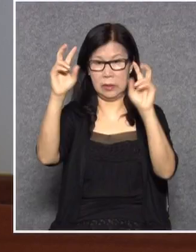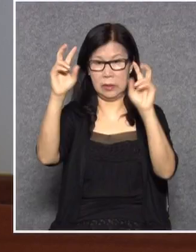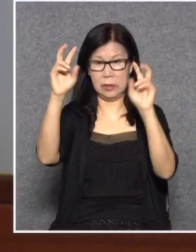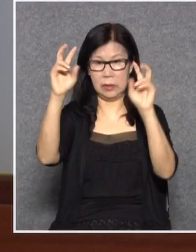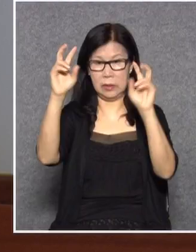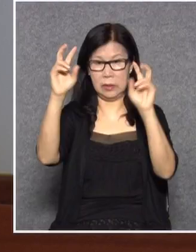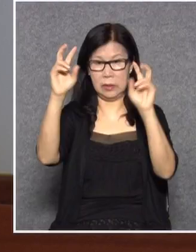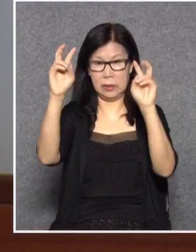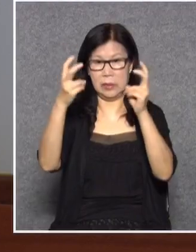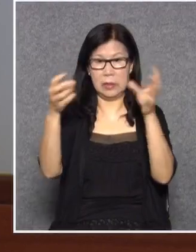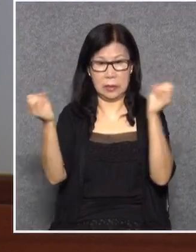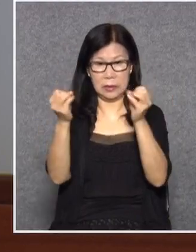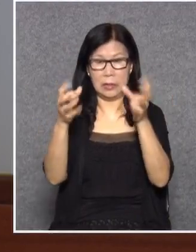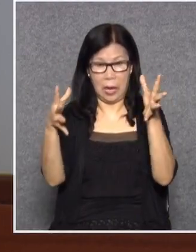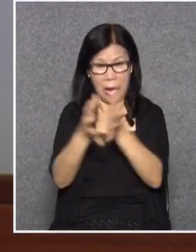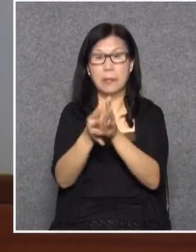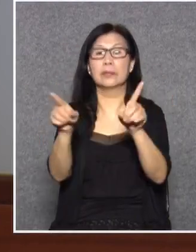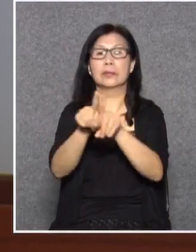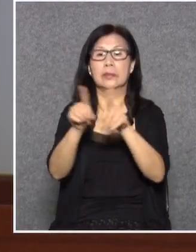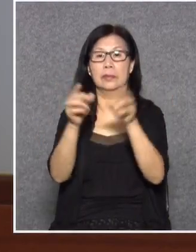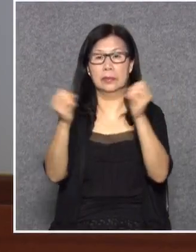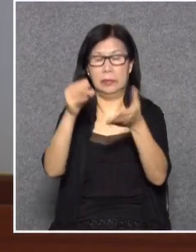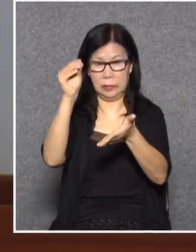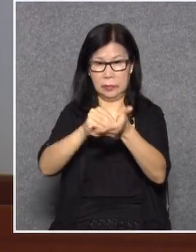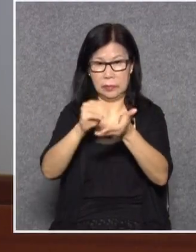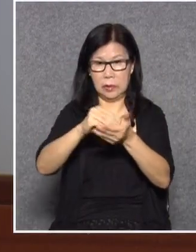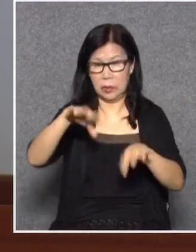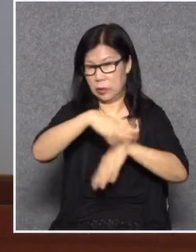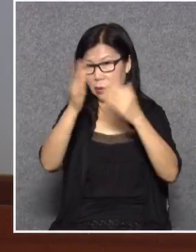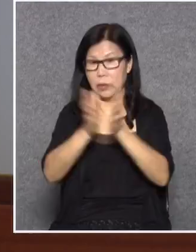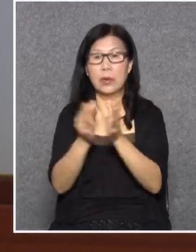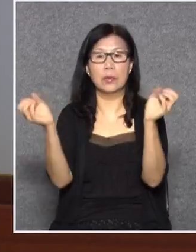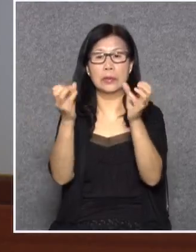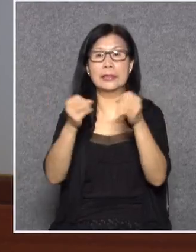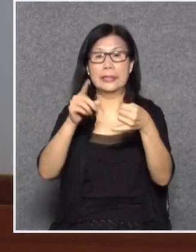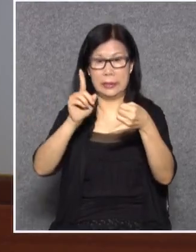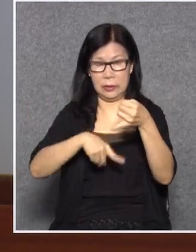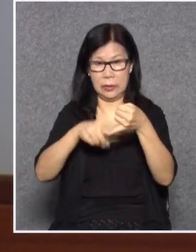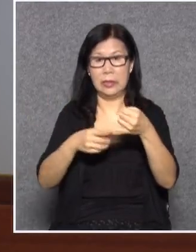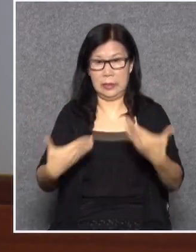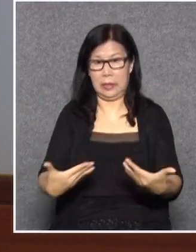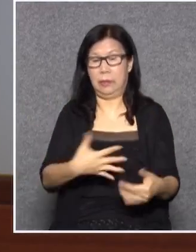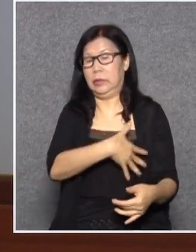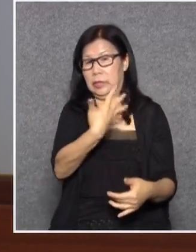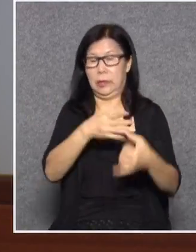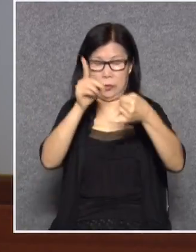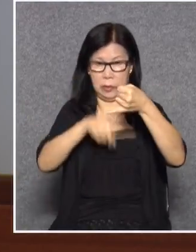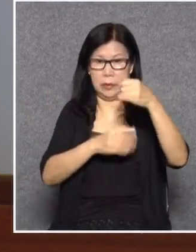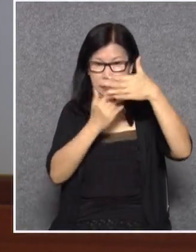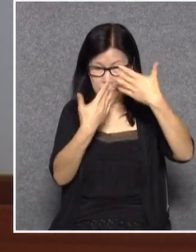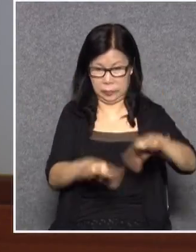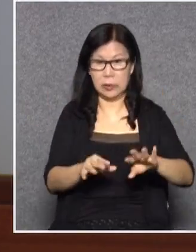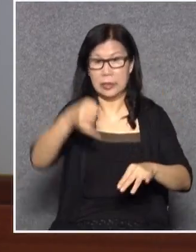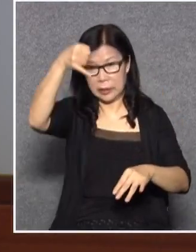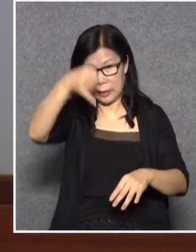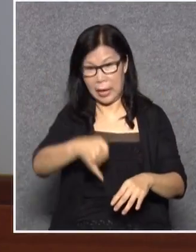六節的辯論合併，就要確保所有的辯論都可以在這個禮拜完結，務求令到下個